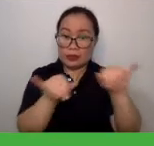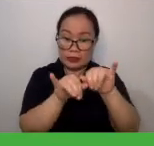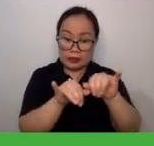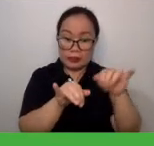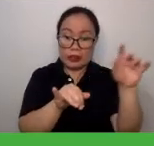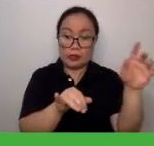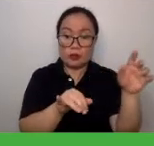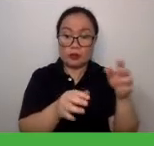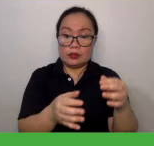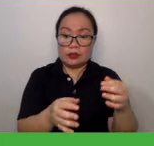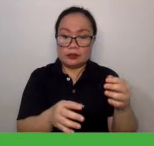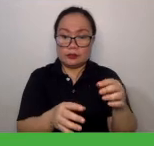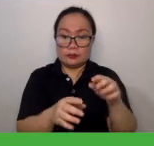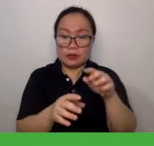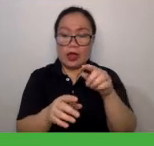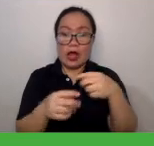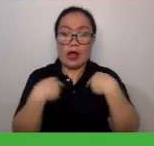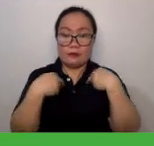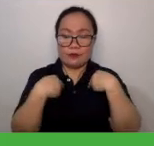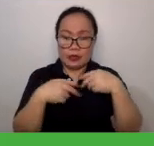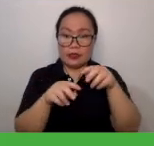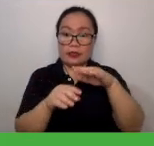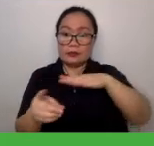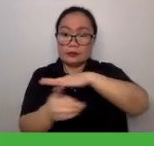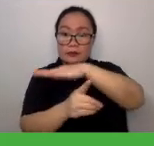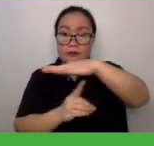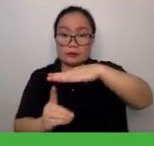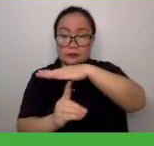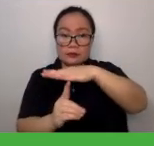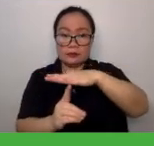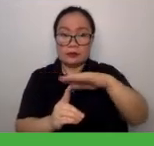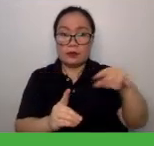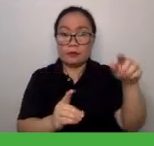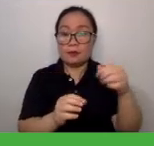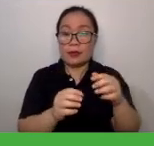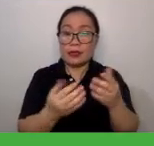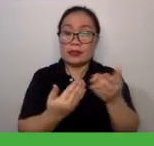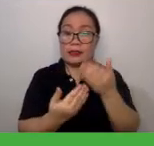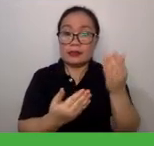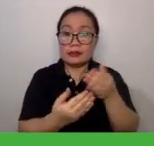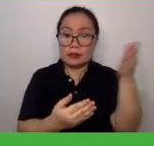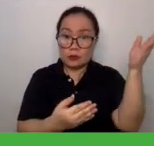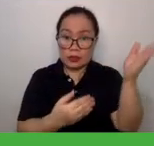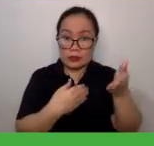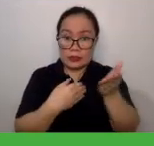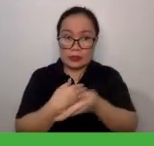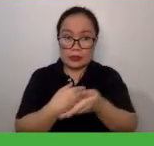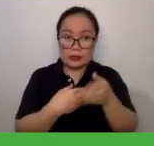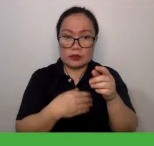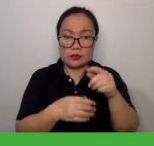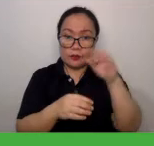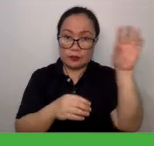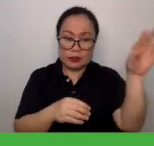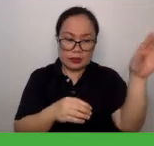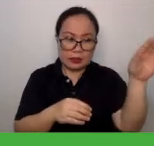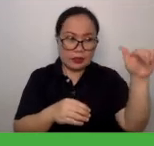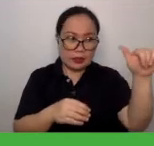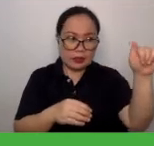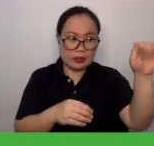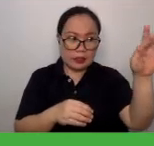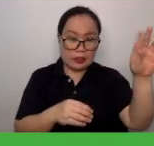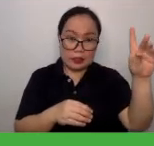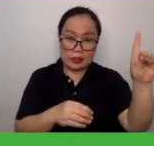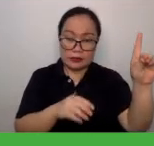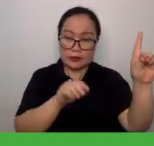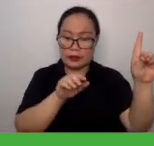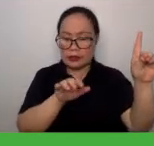denominator. Okay, bakit? For us to cancel. Kasi hindi mo siya makakancel, we need to cancel this eh. So, hindi mo siya